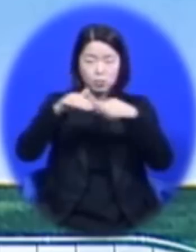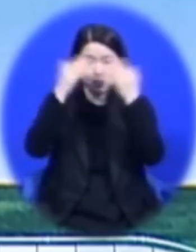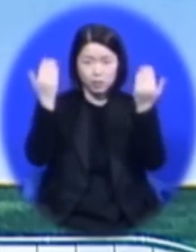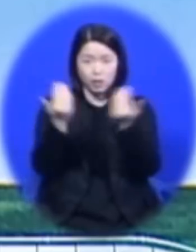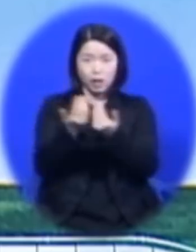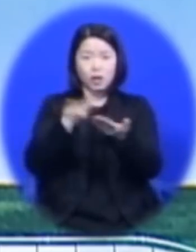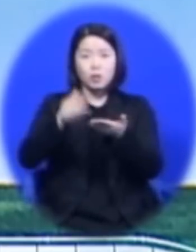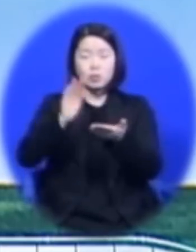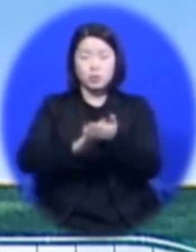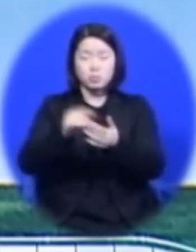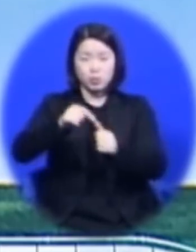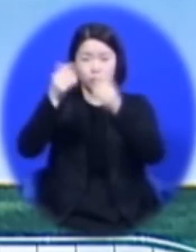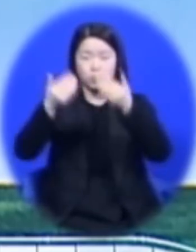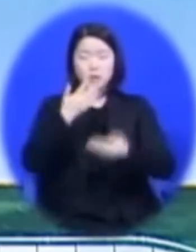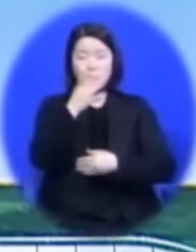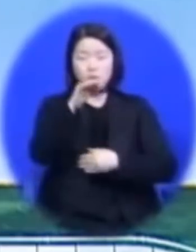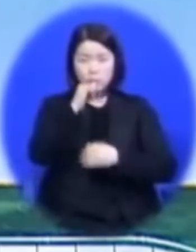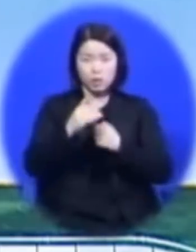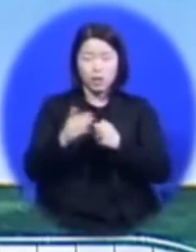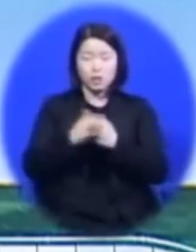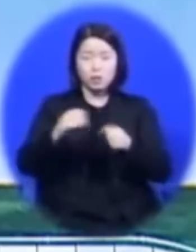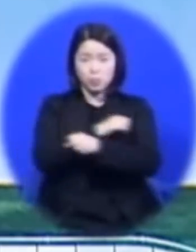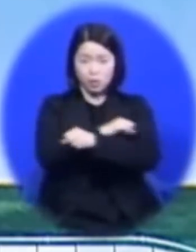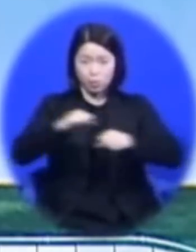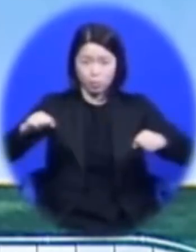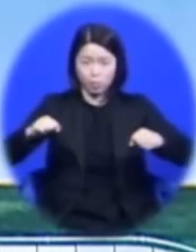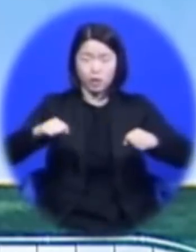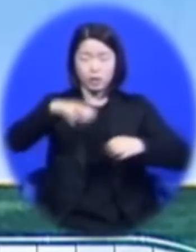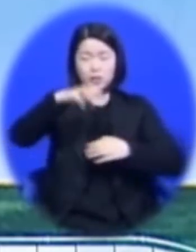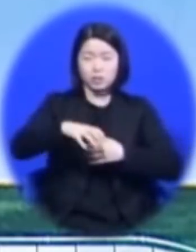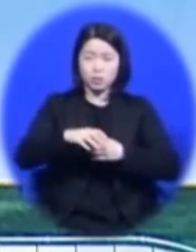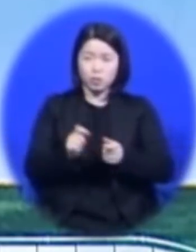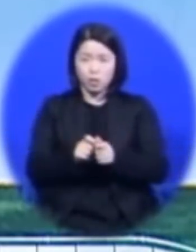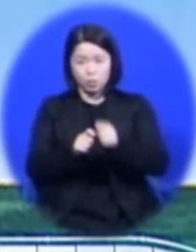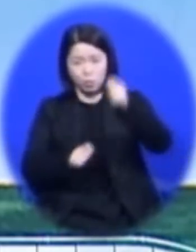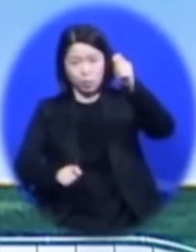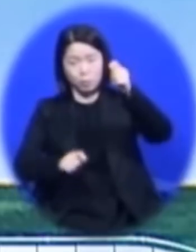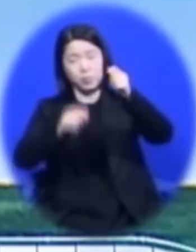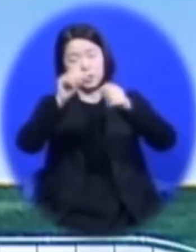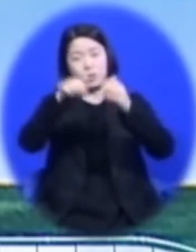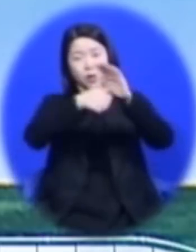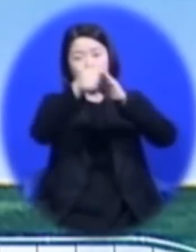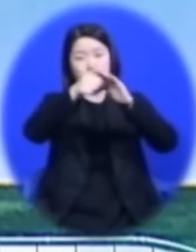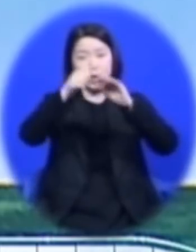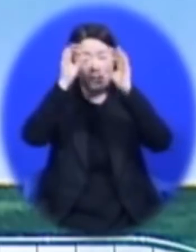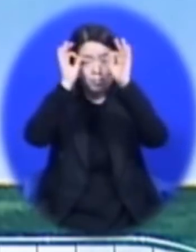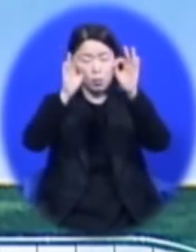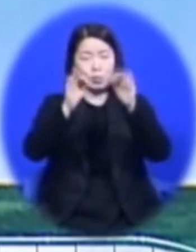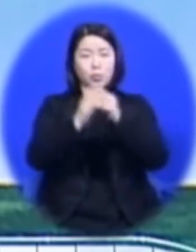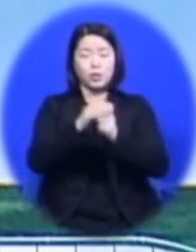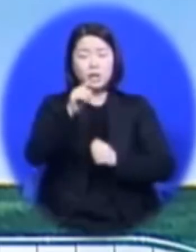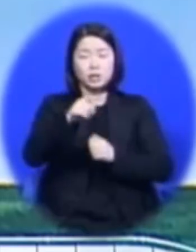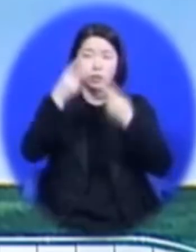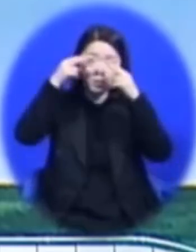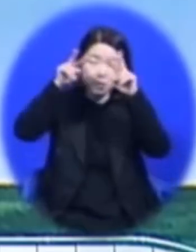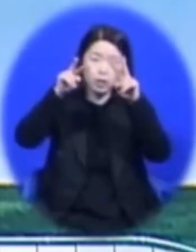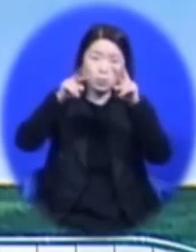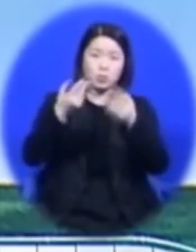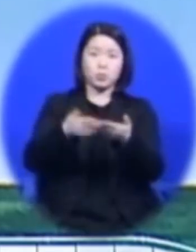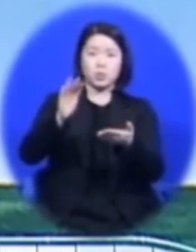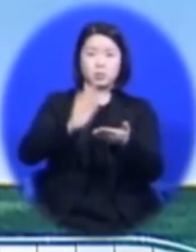것이다 그래서 광야에서 들려진 놋뱀을 바라보고 그리고 사람들이 고층 받고 구원